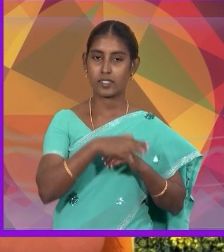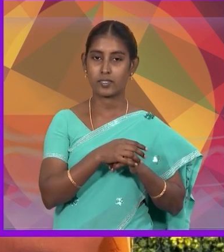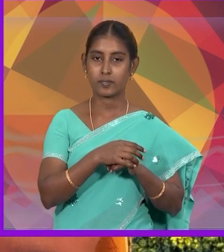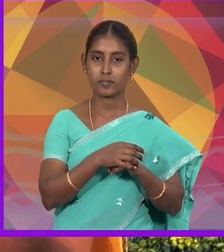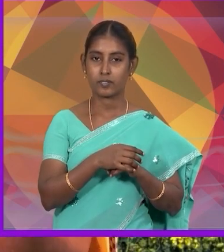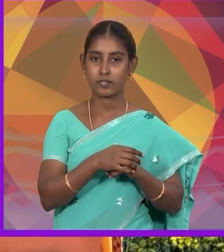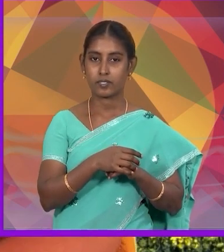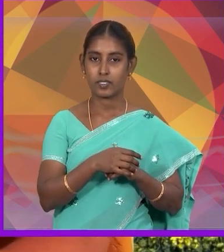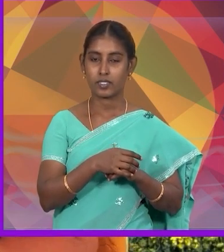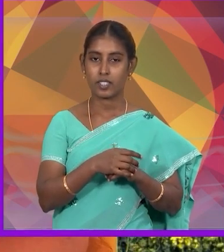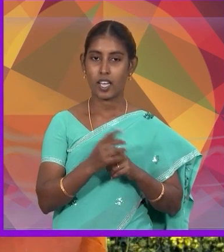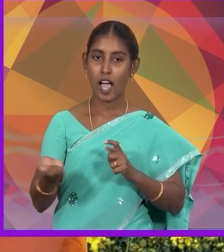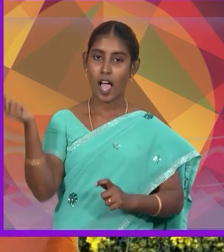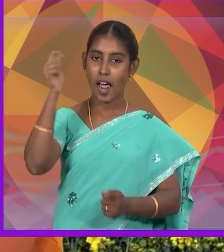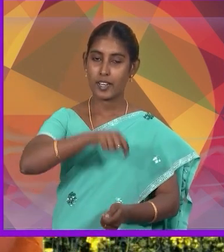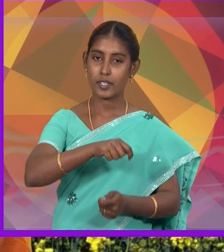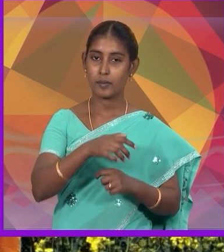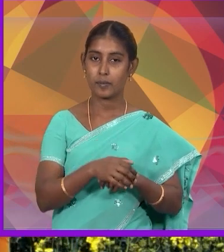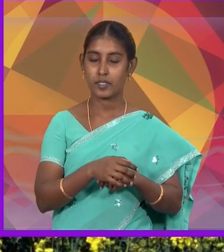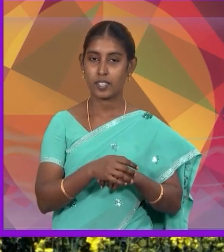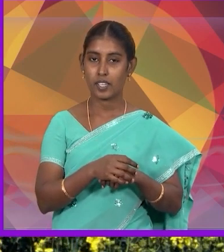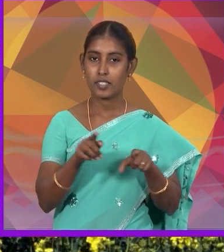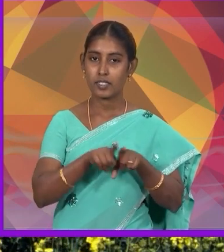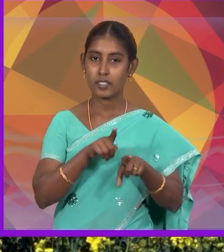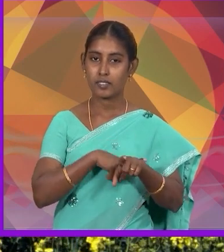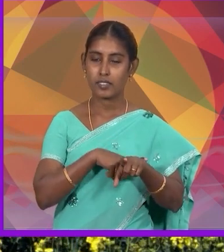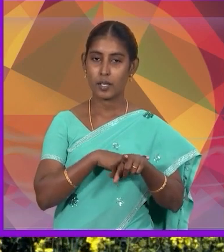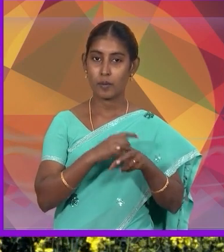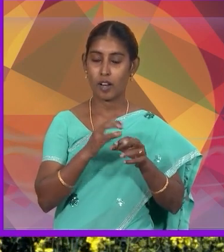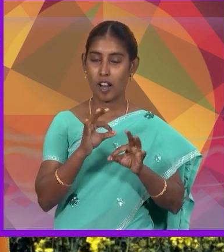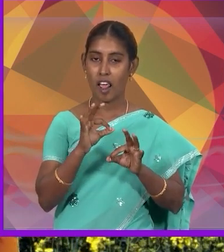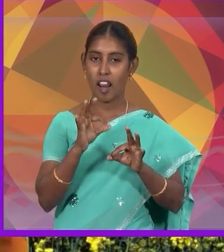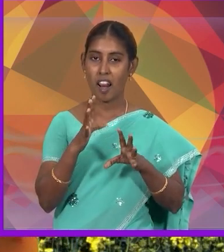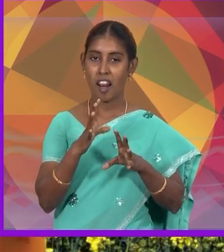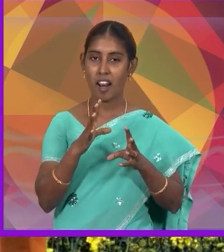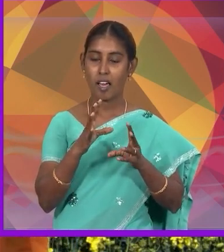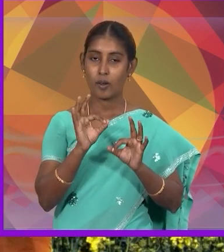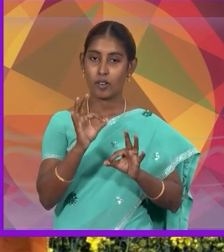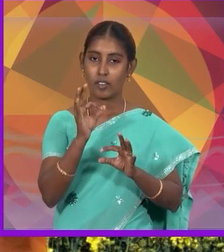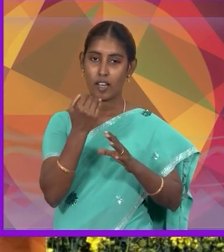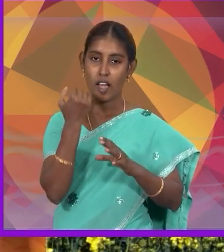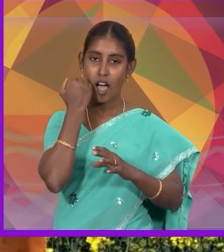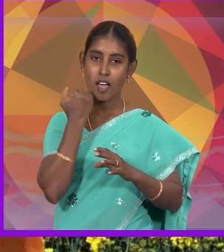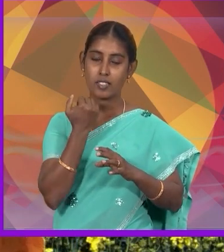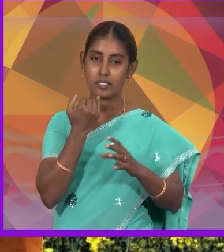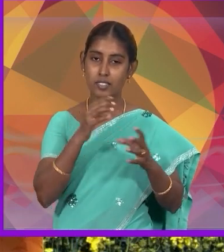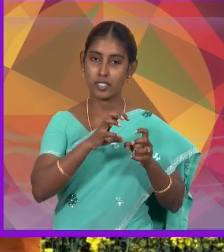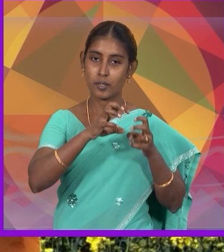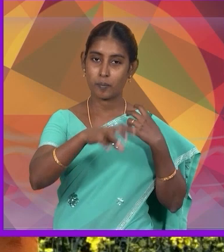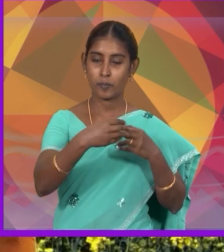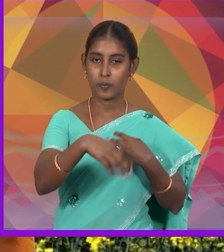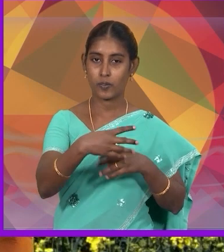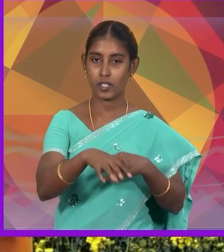அந்த நெல்ல தாளை எடுத்து அடிப்பாங்க. தூக்கி அடிக்கிற போது அதுல முற்றிய நெல் மணிகள்லாம் கீழே வரும், 1-2 மணிகள் அந்த